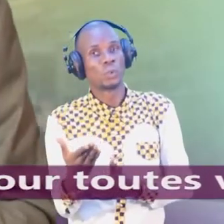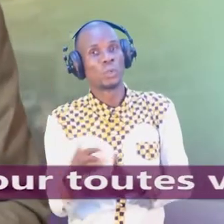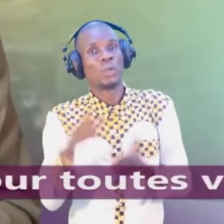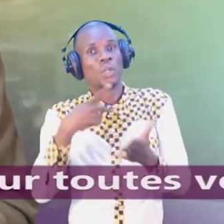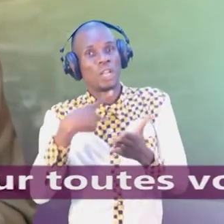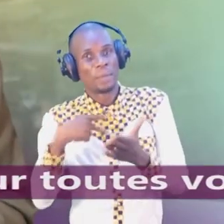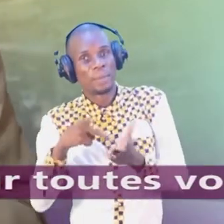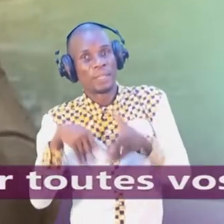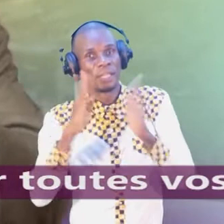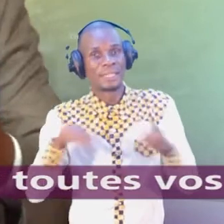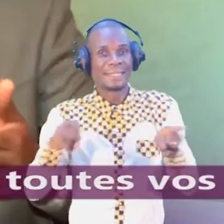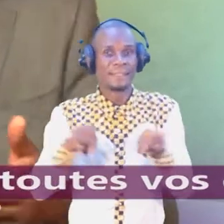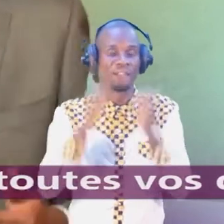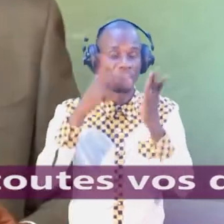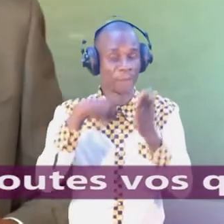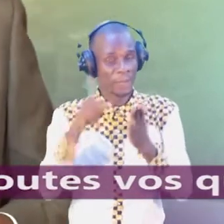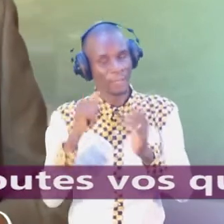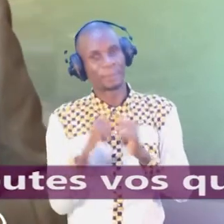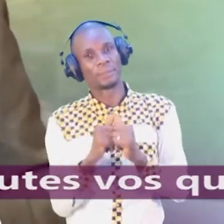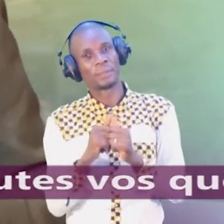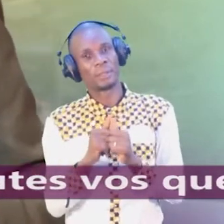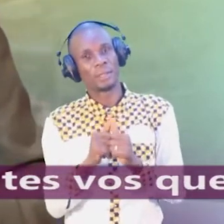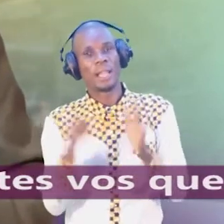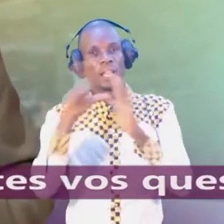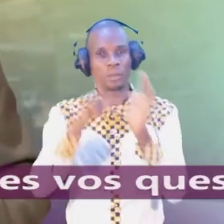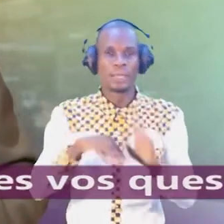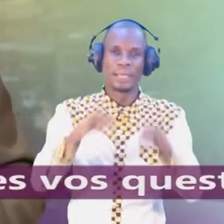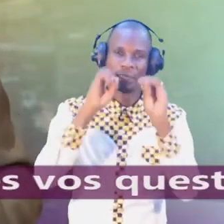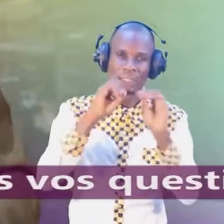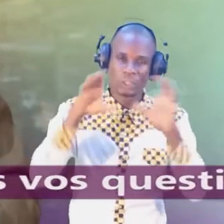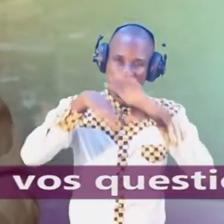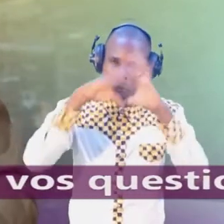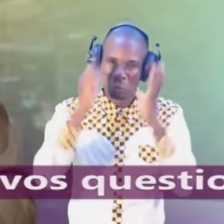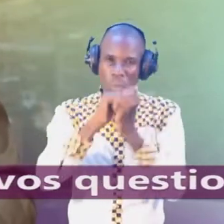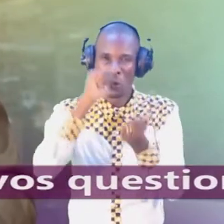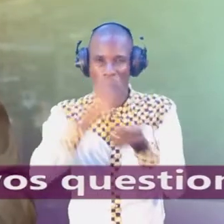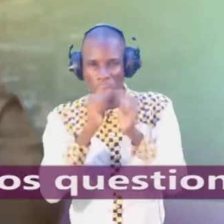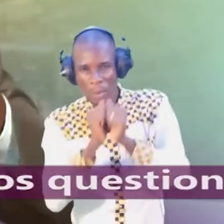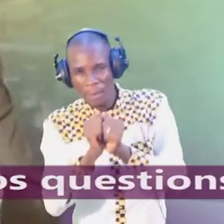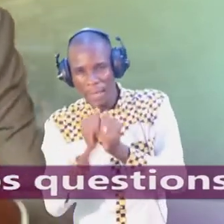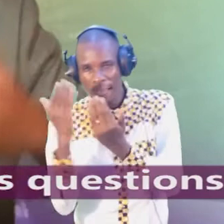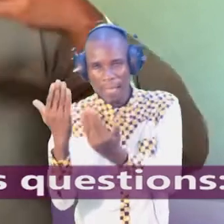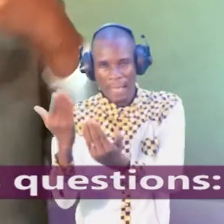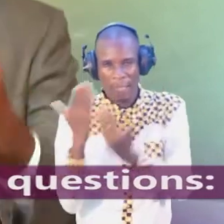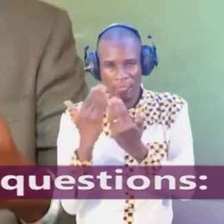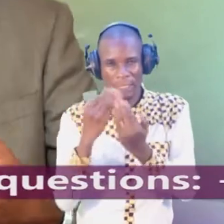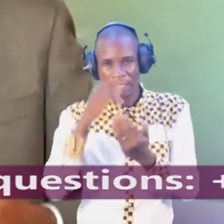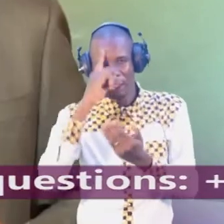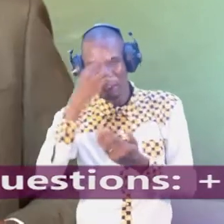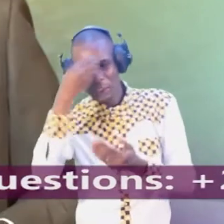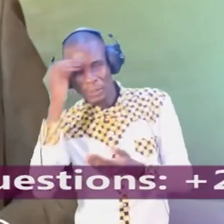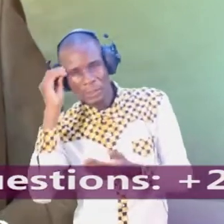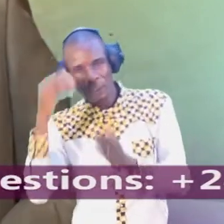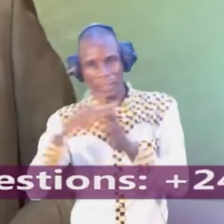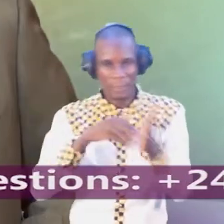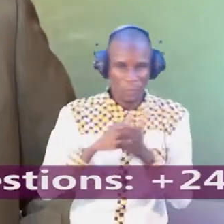mpe yango ezali kolobela makambo nyonso esalemaka na makambo etali mimbongo ezali mpe kosenga bato bafuta bato lifuti na bango